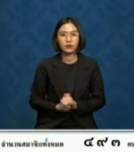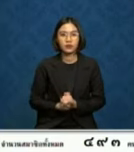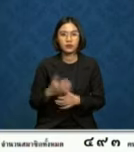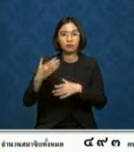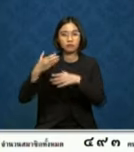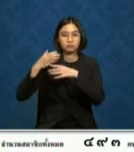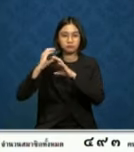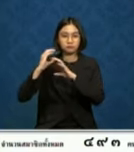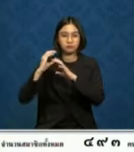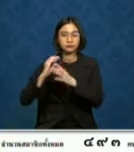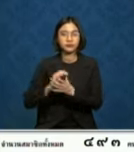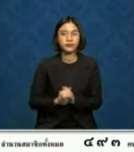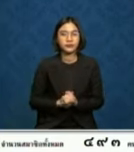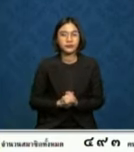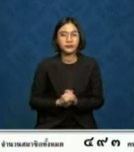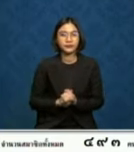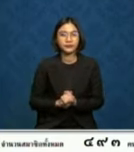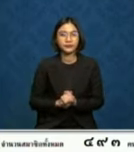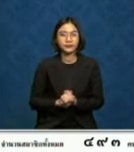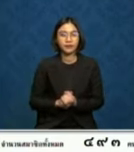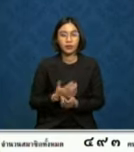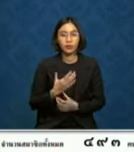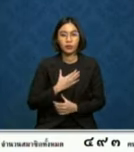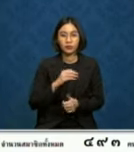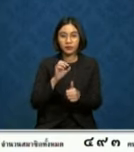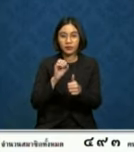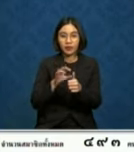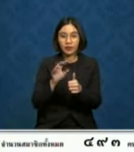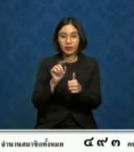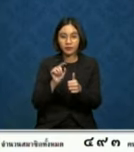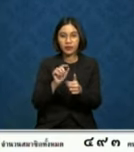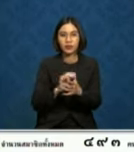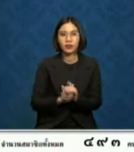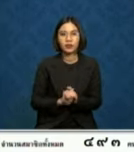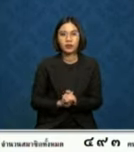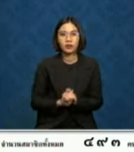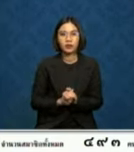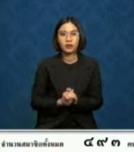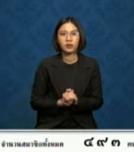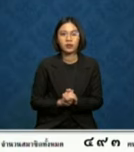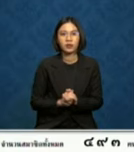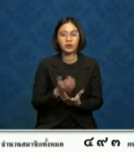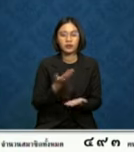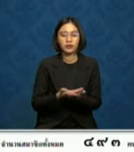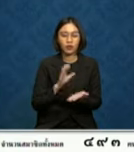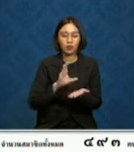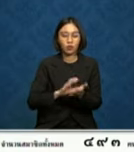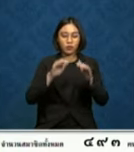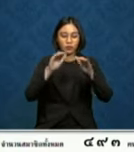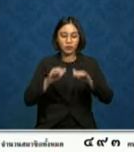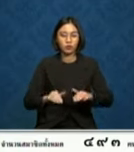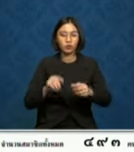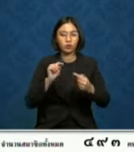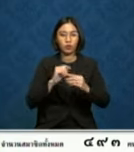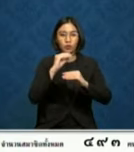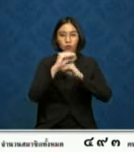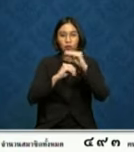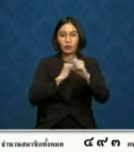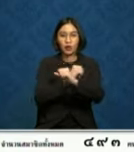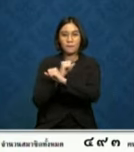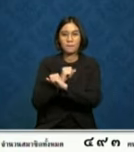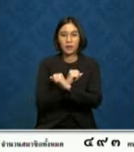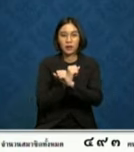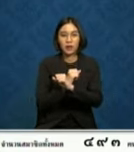ย้อนกลับไปนะครับข้อเสนอของผมก็คือว่าเอ่อตัดลดงบประมาณในโครงการป้องกัน